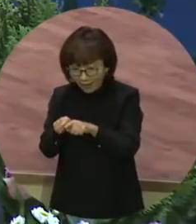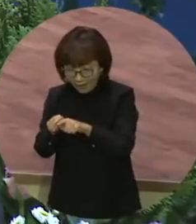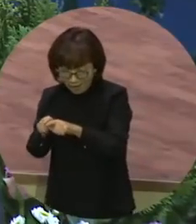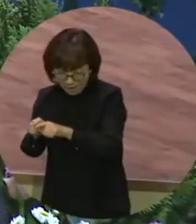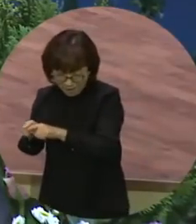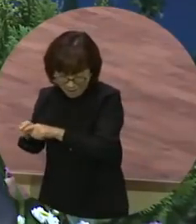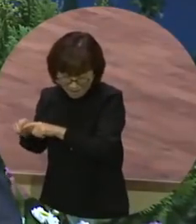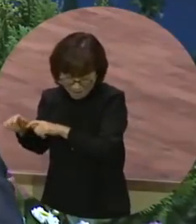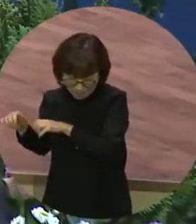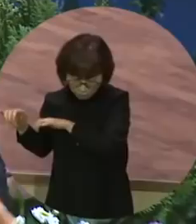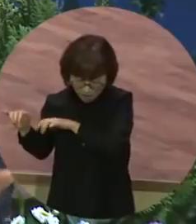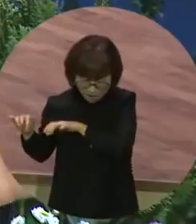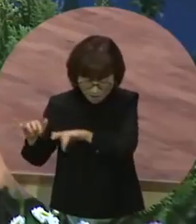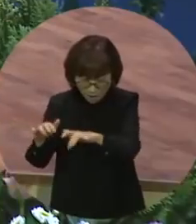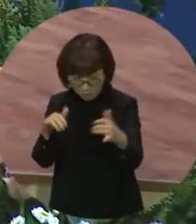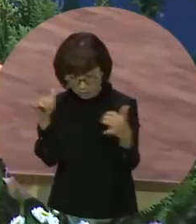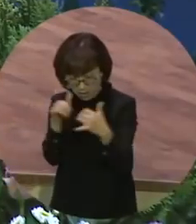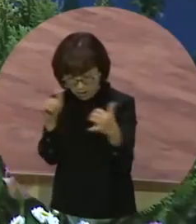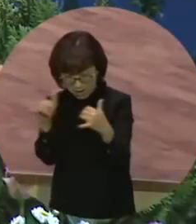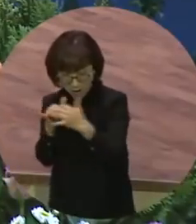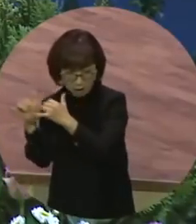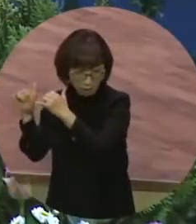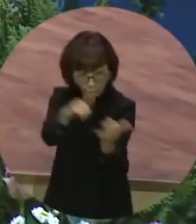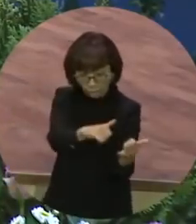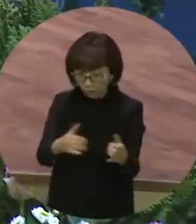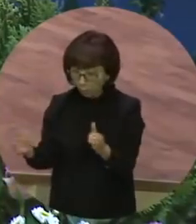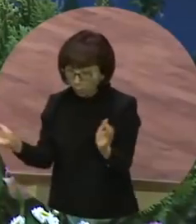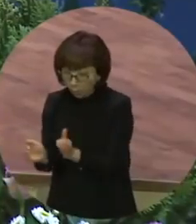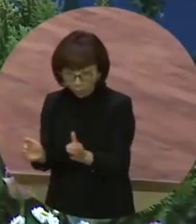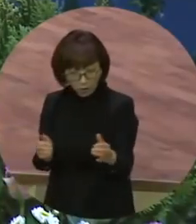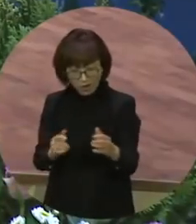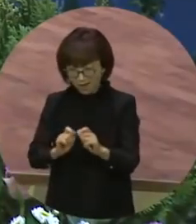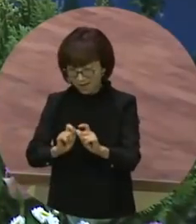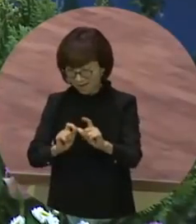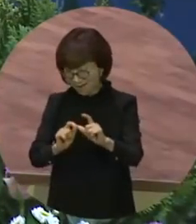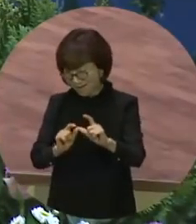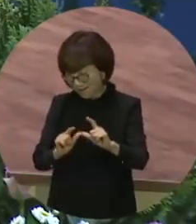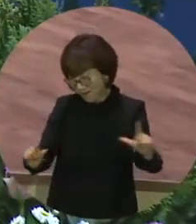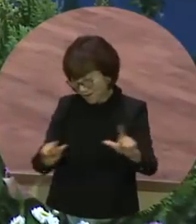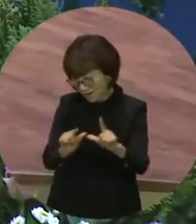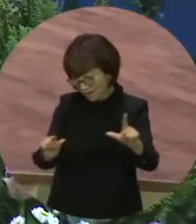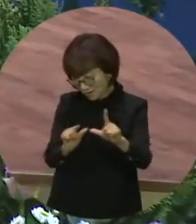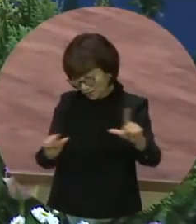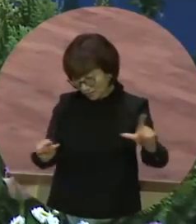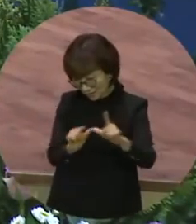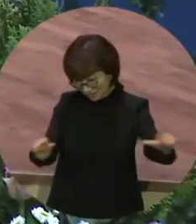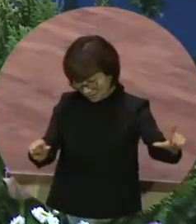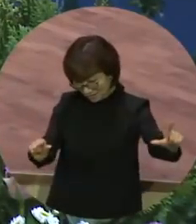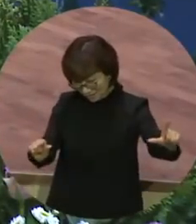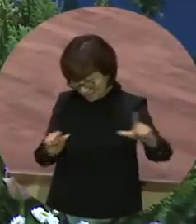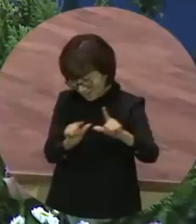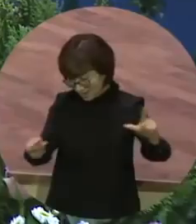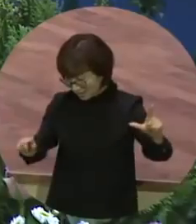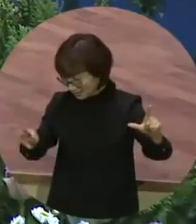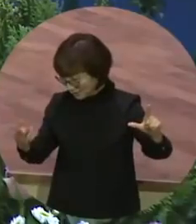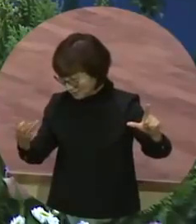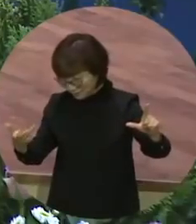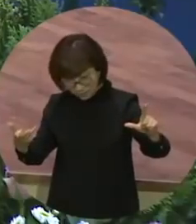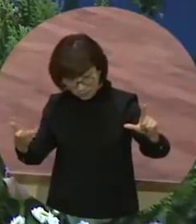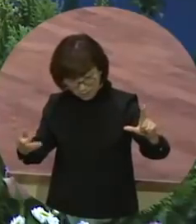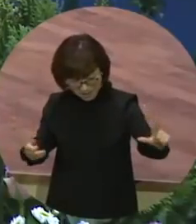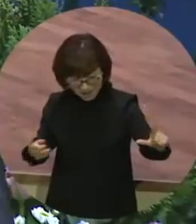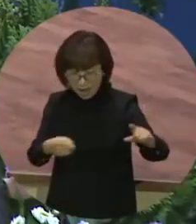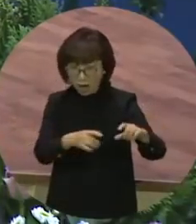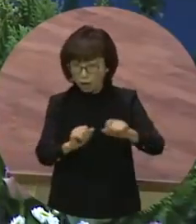왔는데 사라져버렸어요, 믿음이. 그 담력, 그 작은 318명 가지고